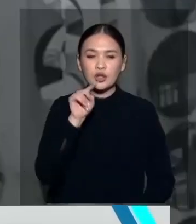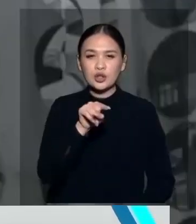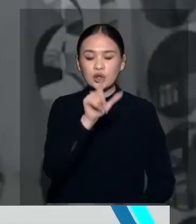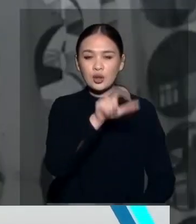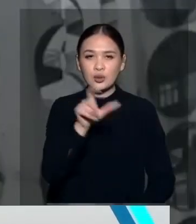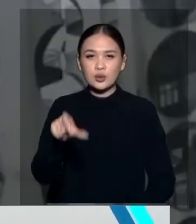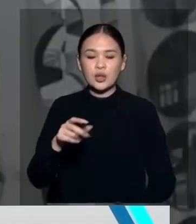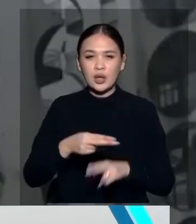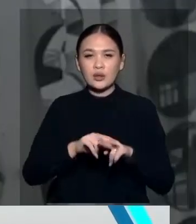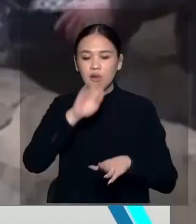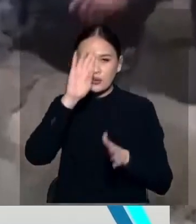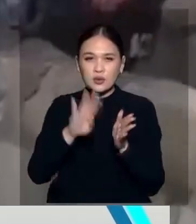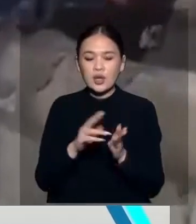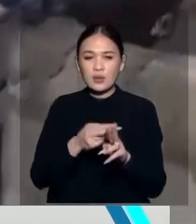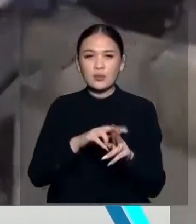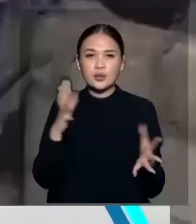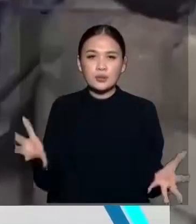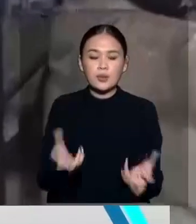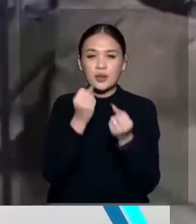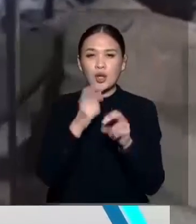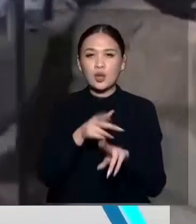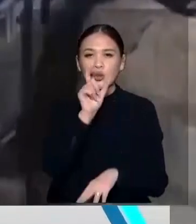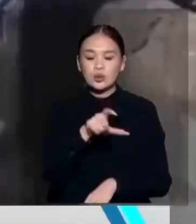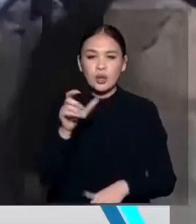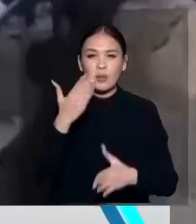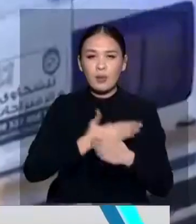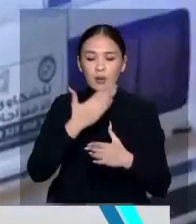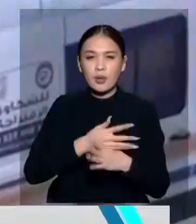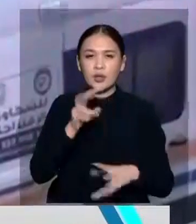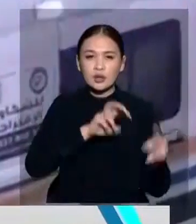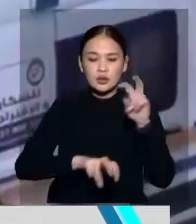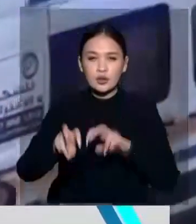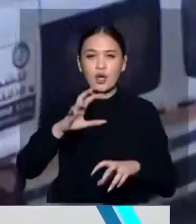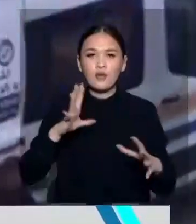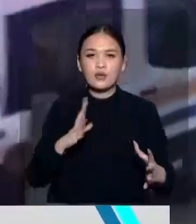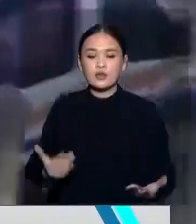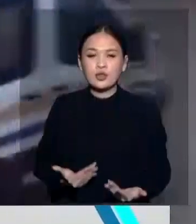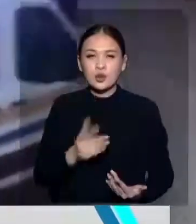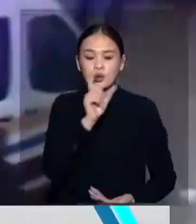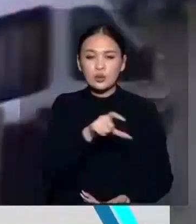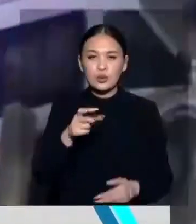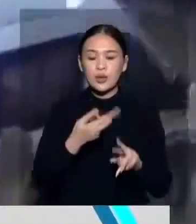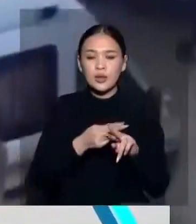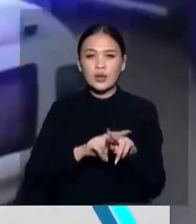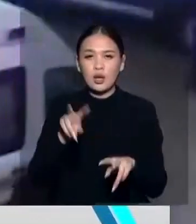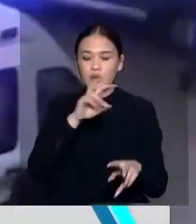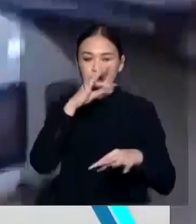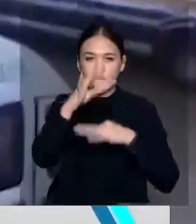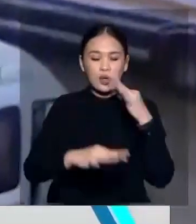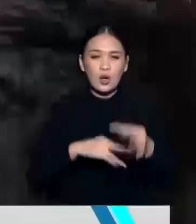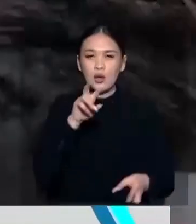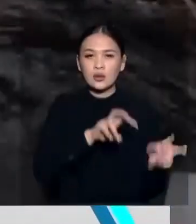находятся под завалами спасательные отряды и Добровольцы помогают искать выживших под обломками зданий поиски ведутся круглые сутки